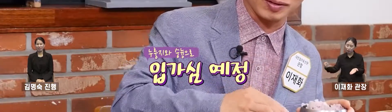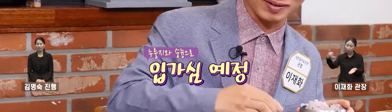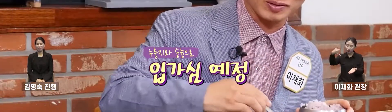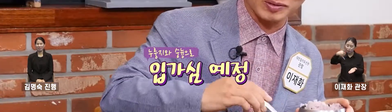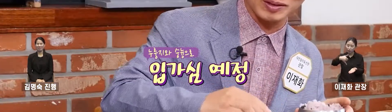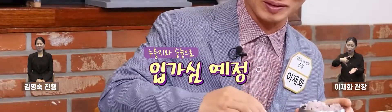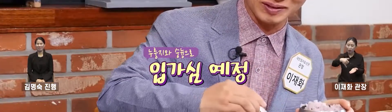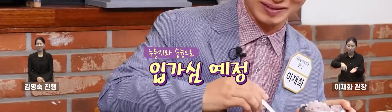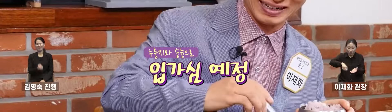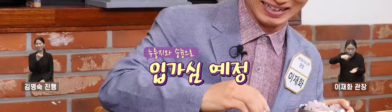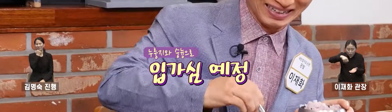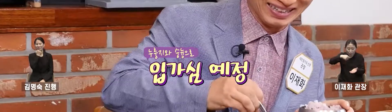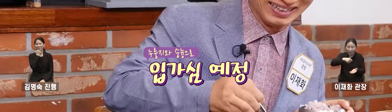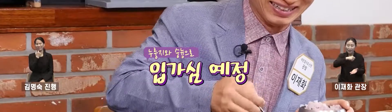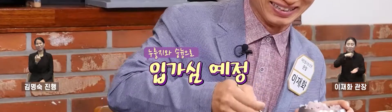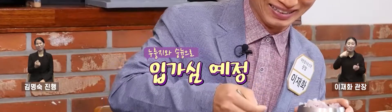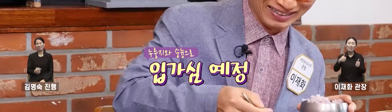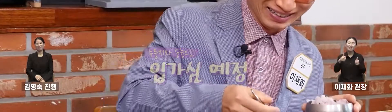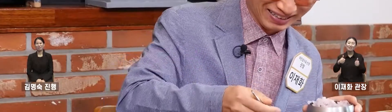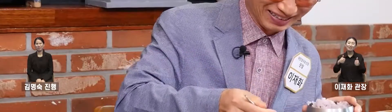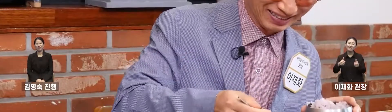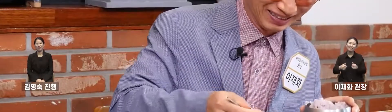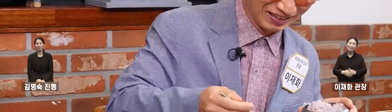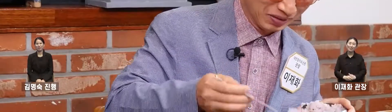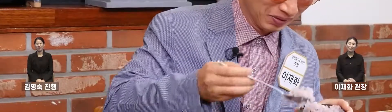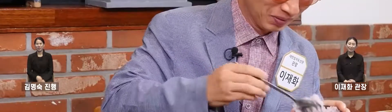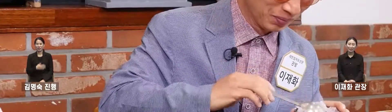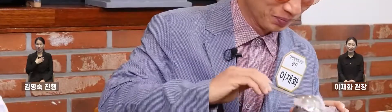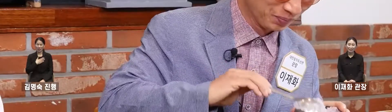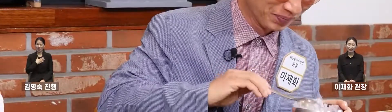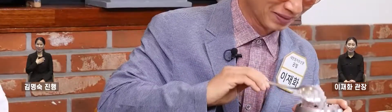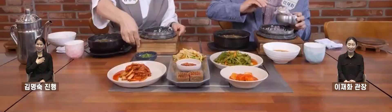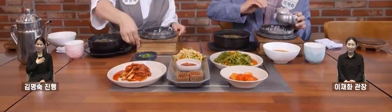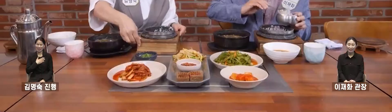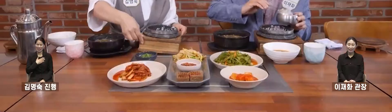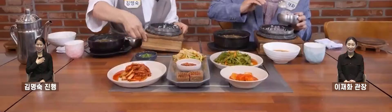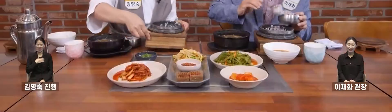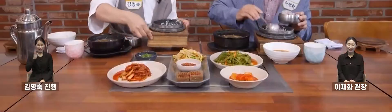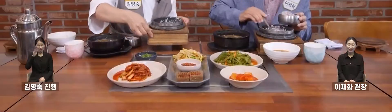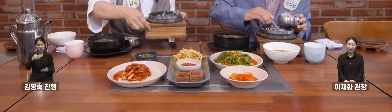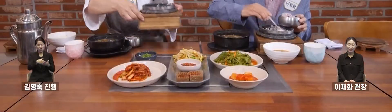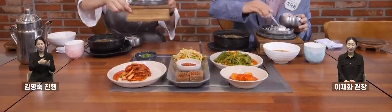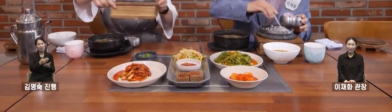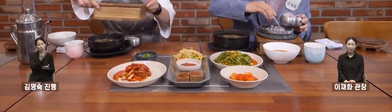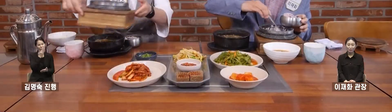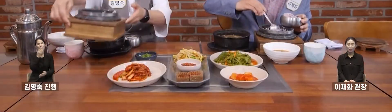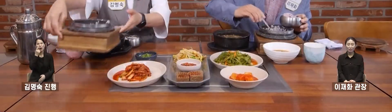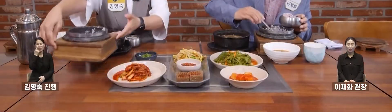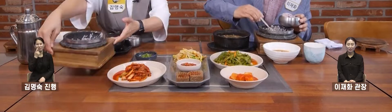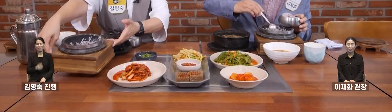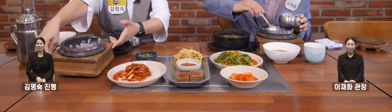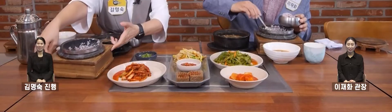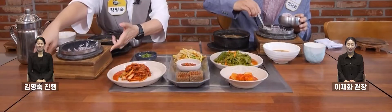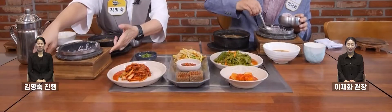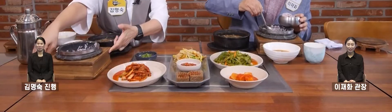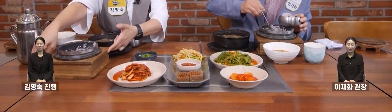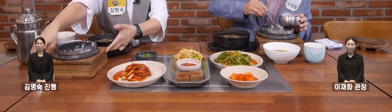딱 마시면 딱 좋죠. 자, 그러면은 저는 이따가 이거를 박박 긁어서 먹도록